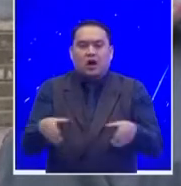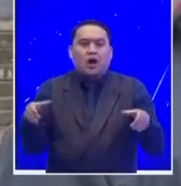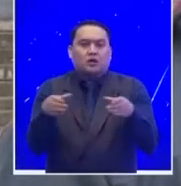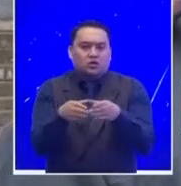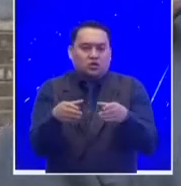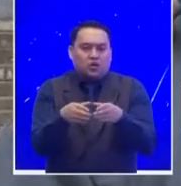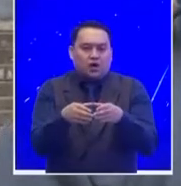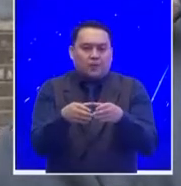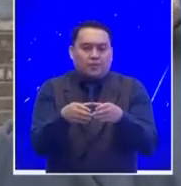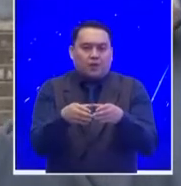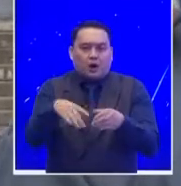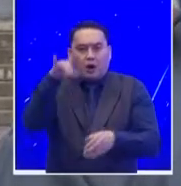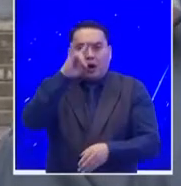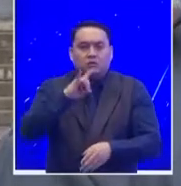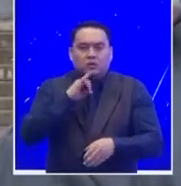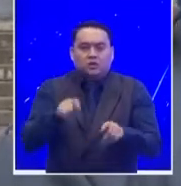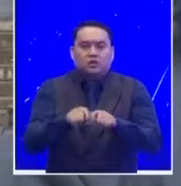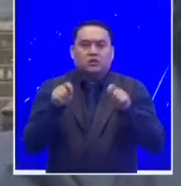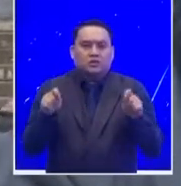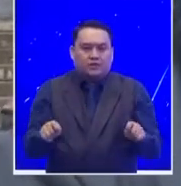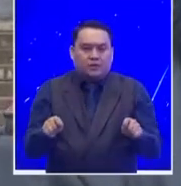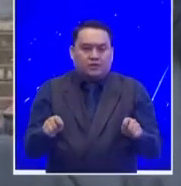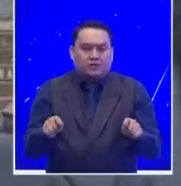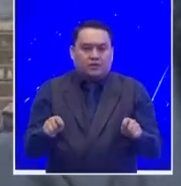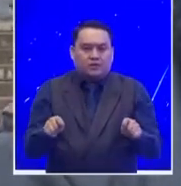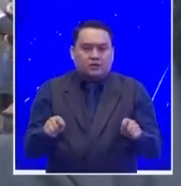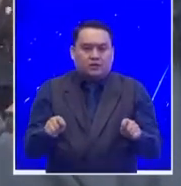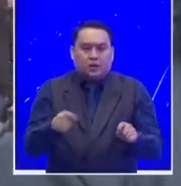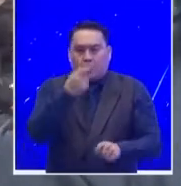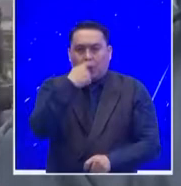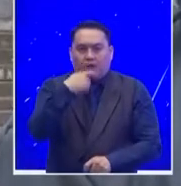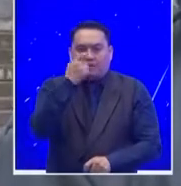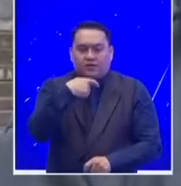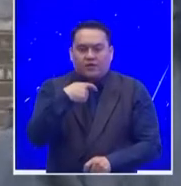дивизиясы осы Қазақстанда құралып, осындай генерал Панфиловымыз бар,